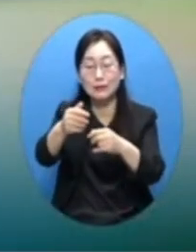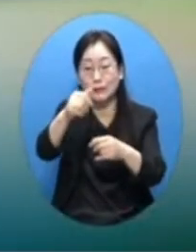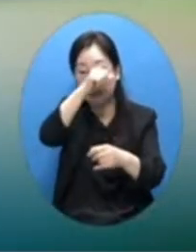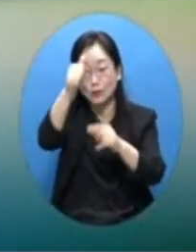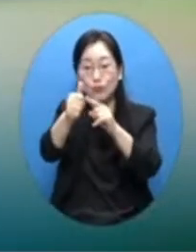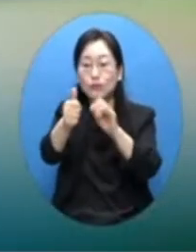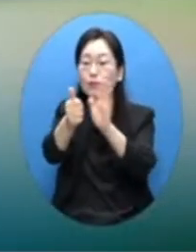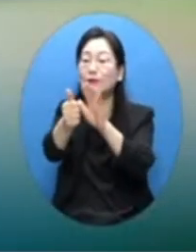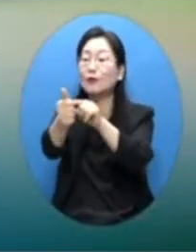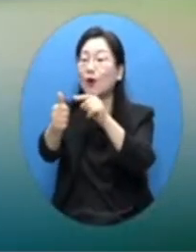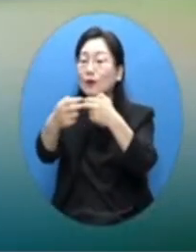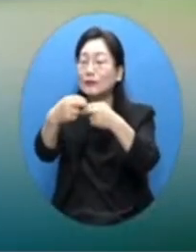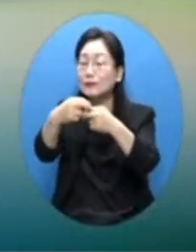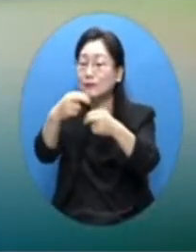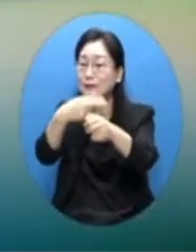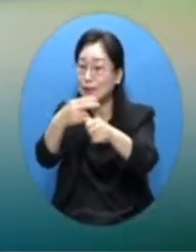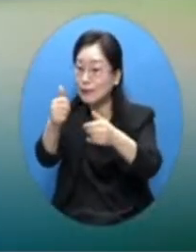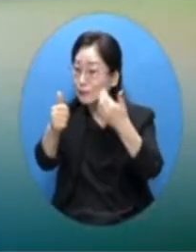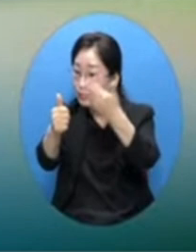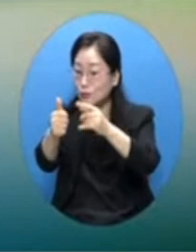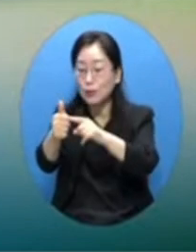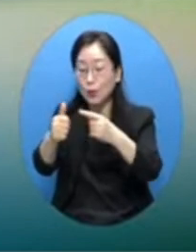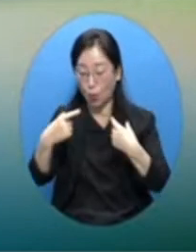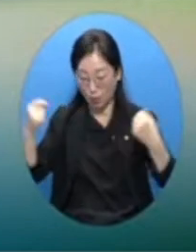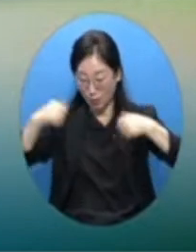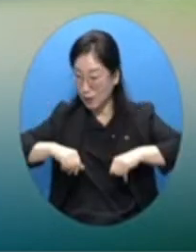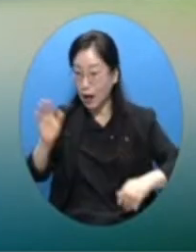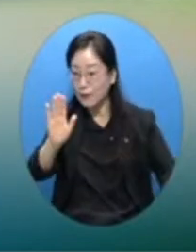아저씨도 의사야? 근데 의사 옷을 왜 안